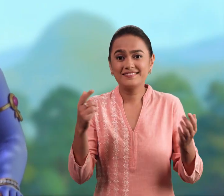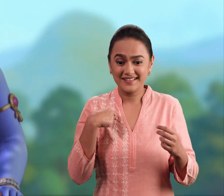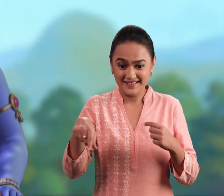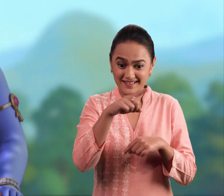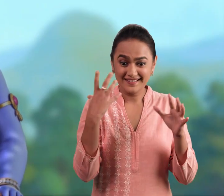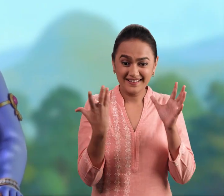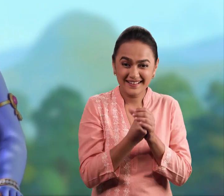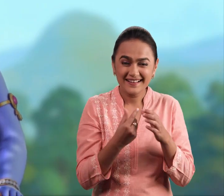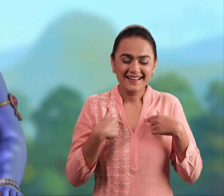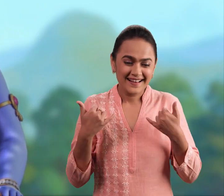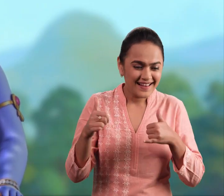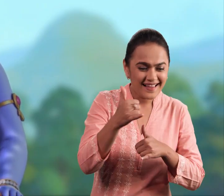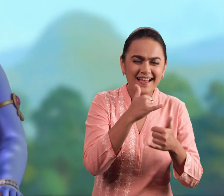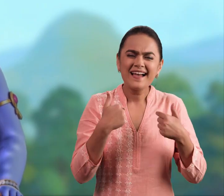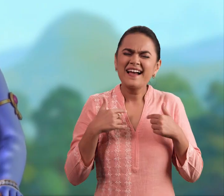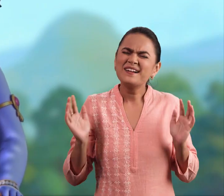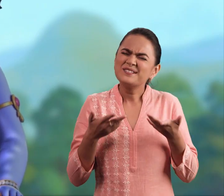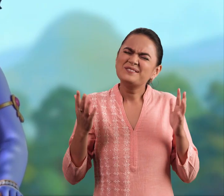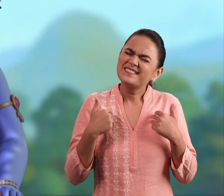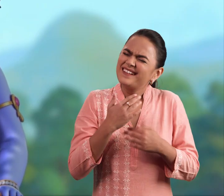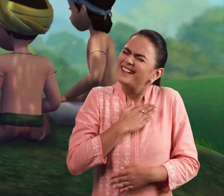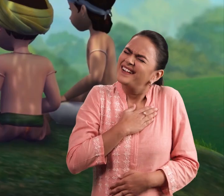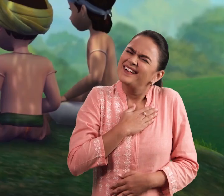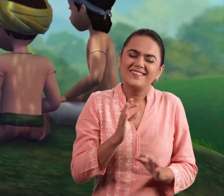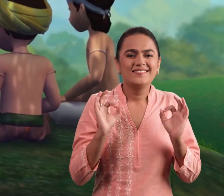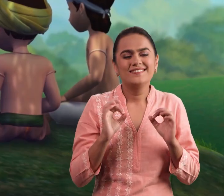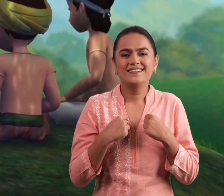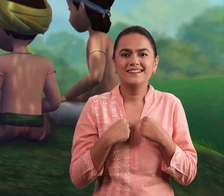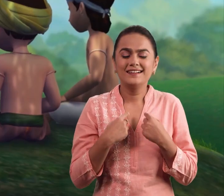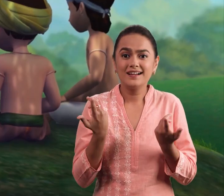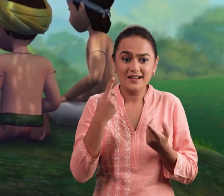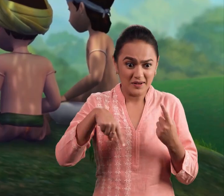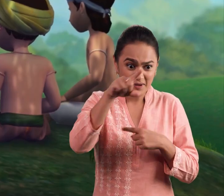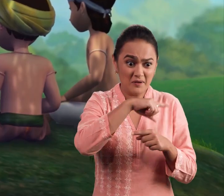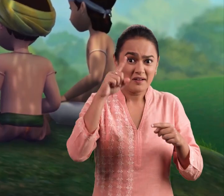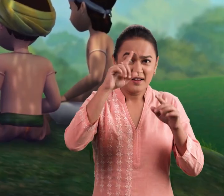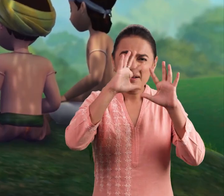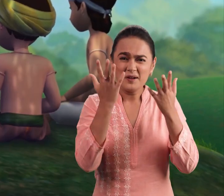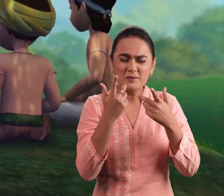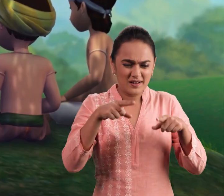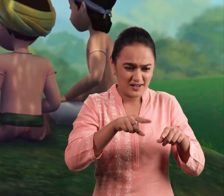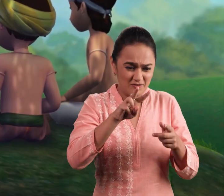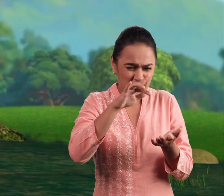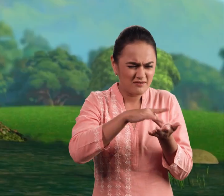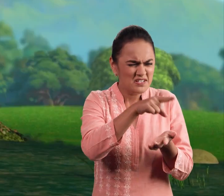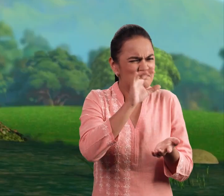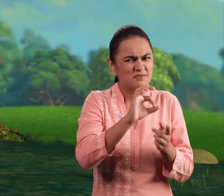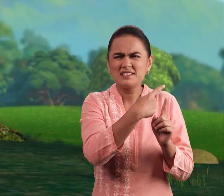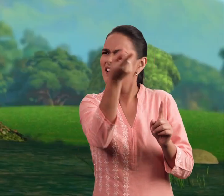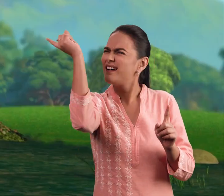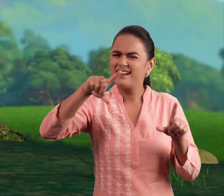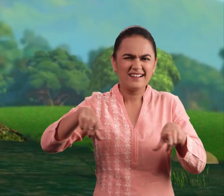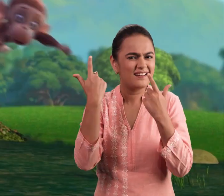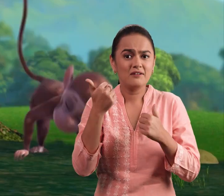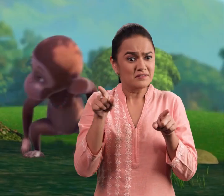तुम सब के साथ खेलकर मुझे बड़ा आनंद आता है। इस पूरे संसार में वृंदावन जैसा कोई वन नहीं। मुझे भी ये